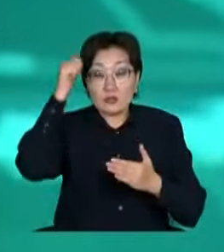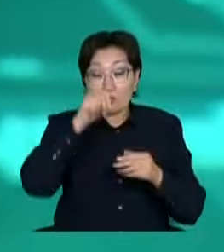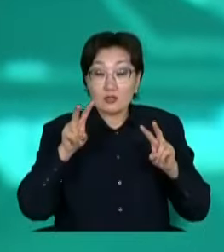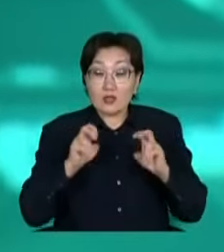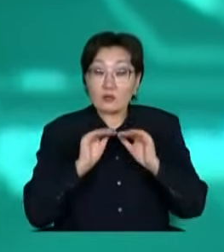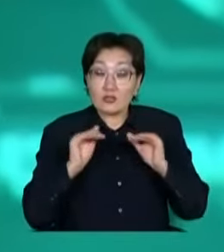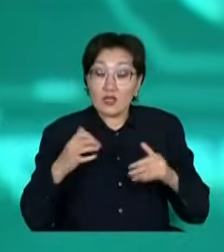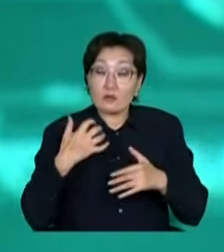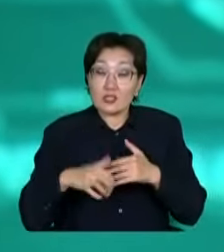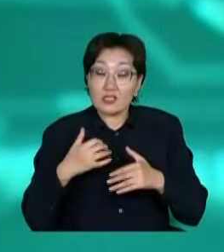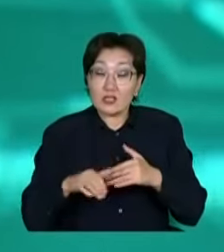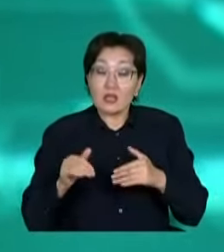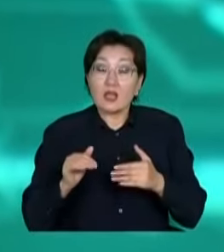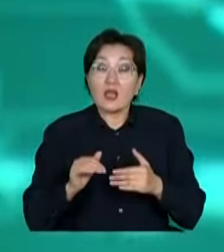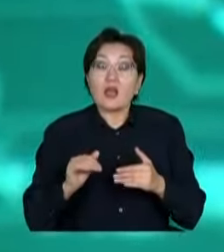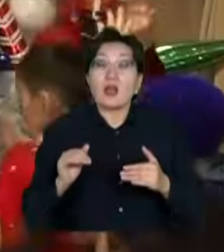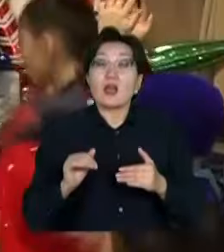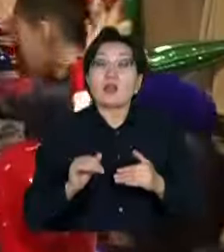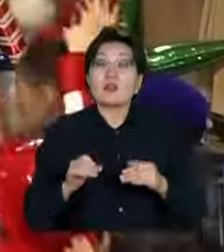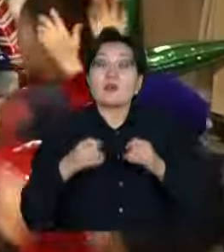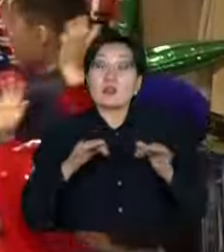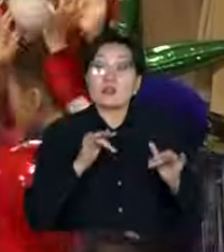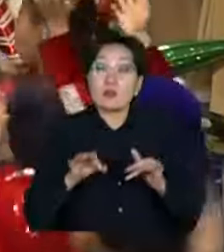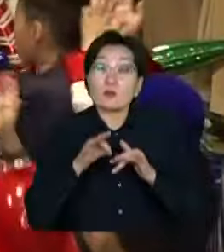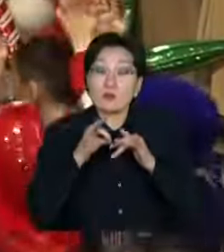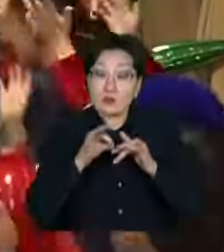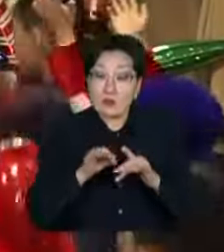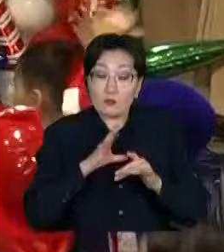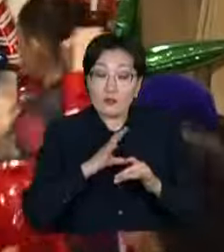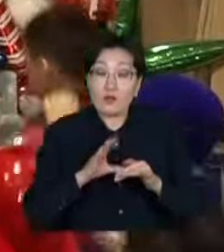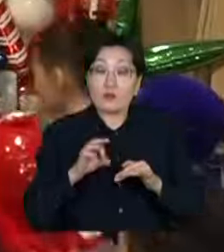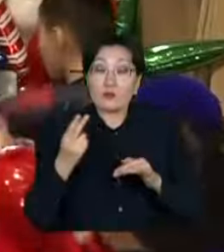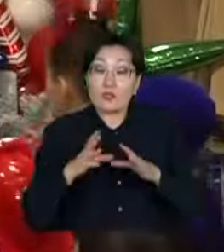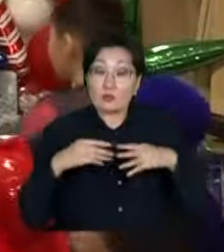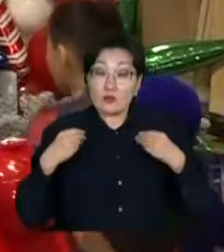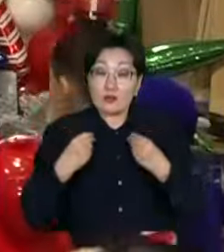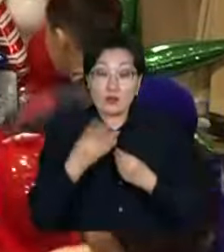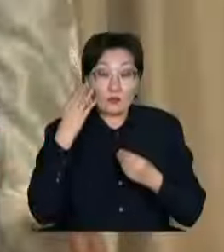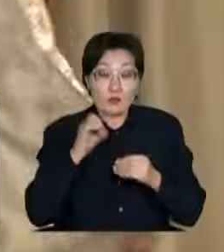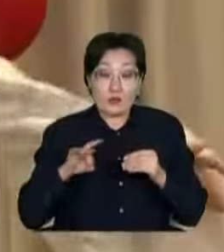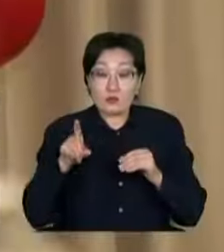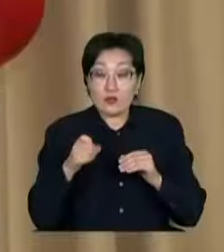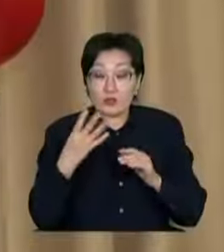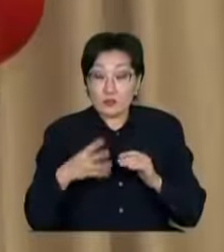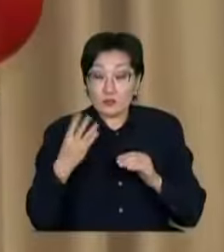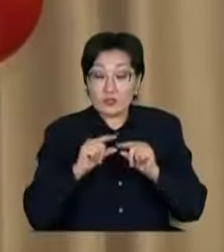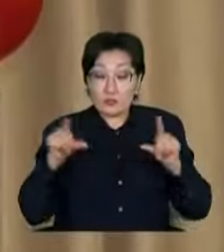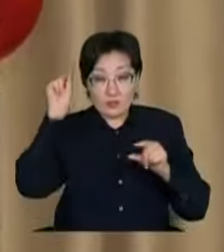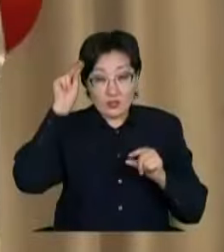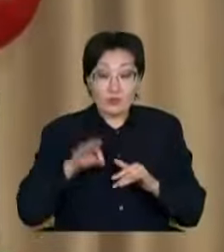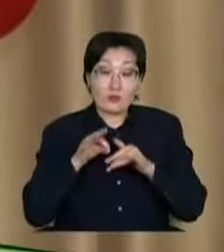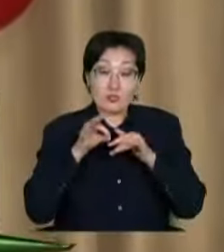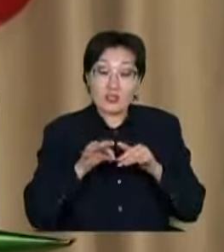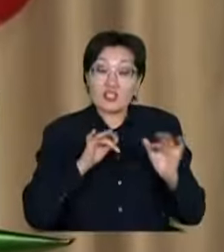мектеп оқушылар арасында қайырымдылық кеші өтті. Шыңға өрлеу әлеуметтік клубы мен Алмалы ауданындағы нөмірі 144-ші мектеп гимназиясы